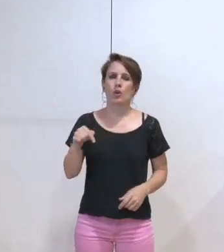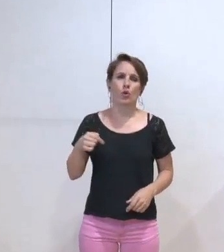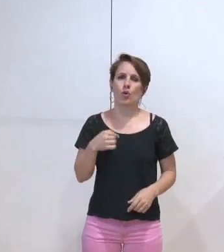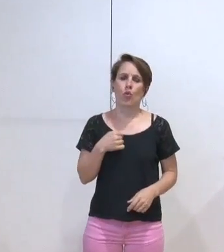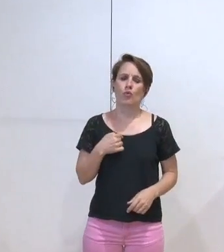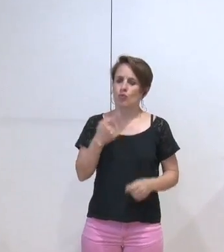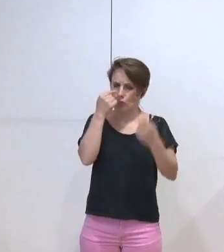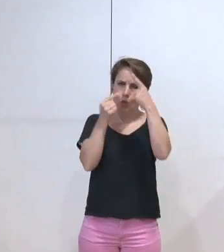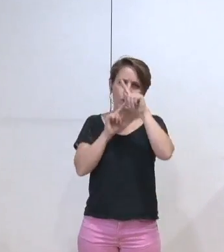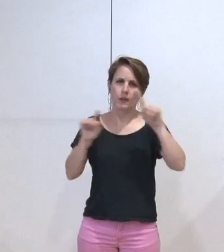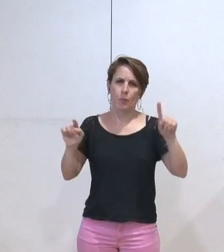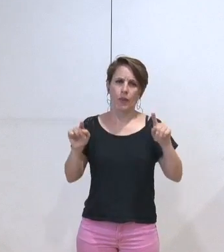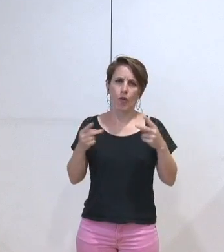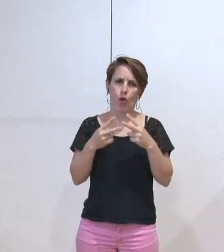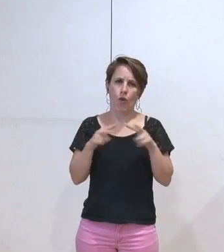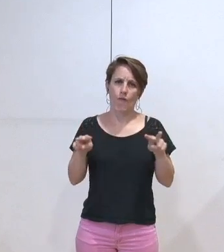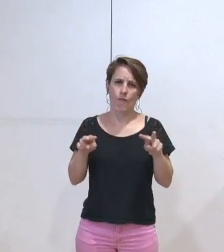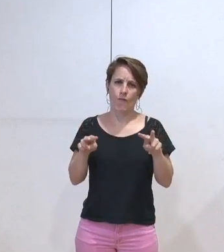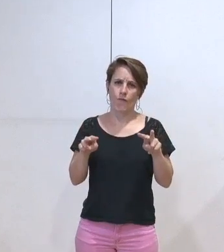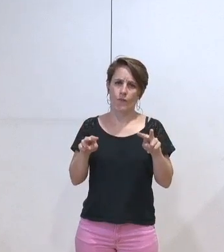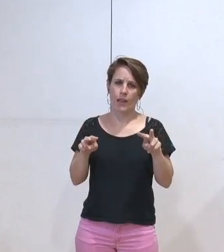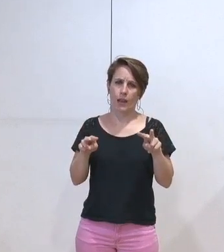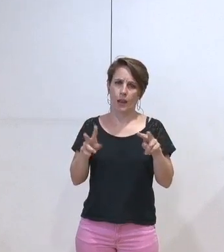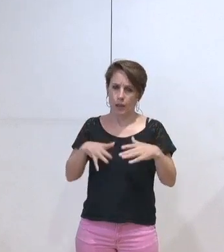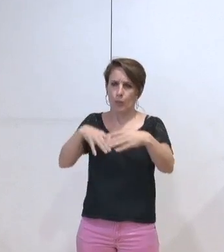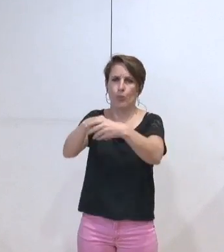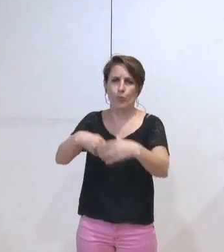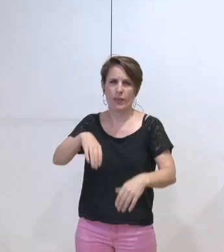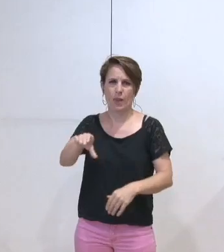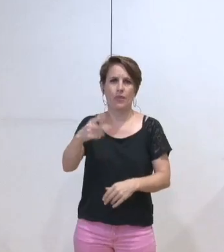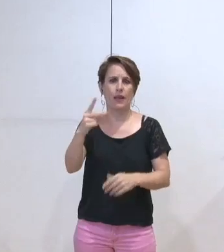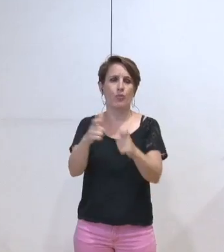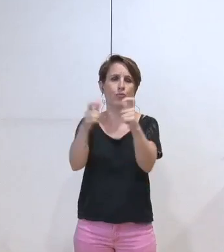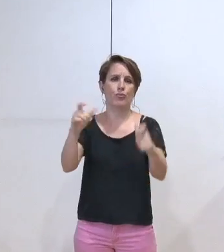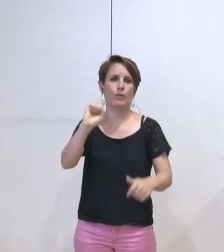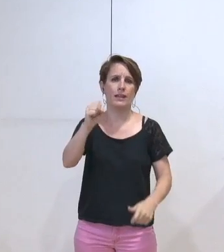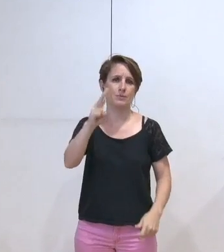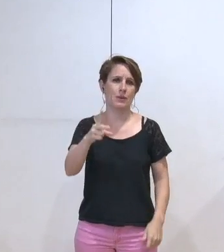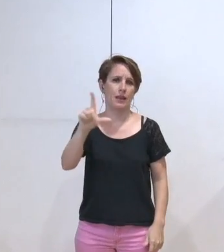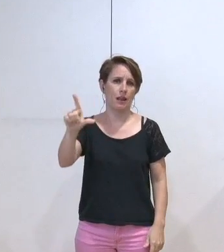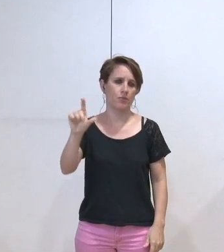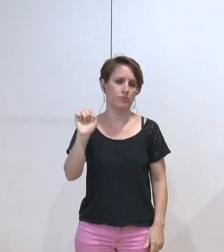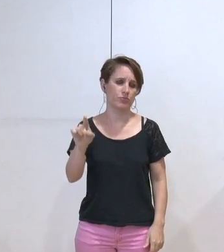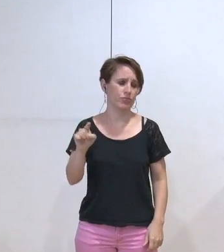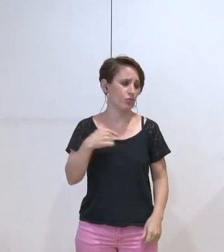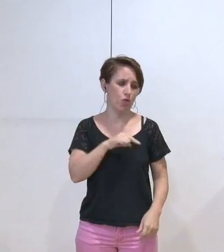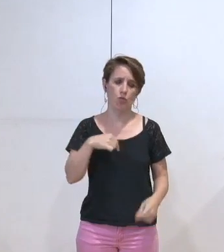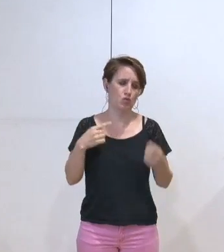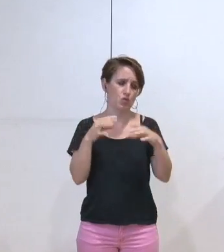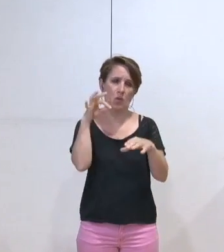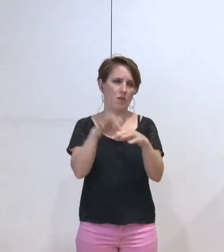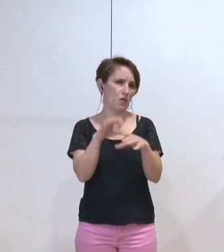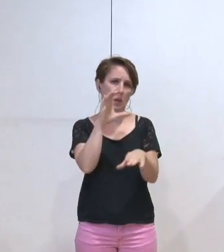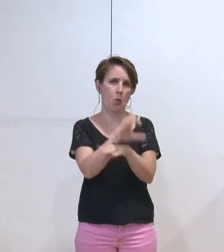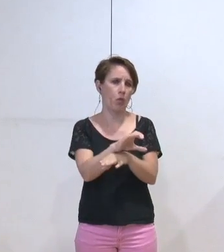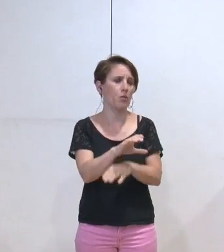le capitale de cette ESP parce que considérons que on perd